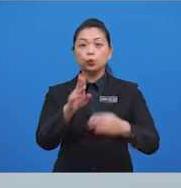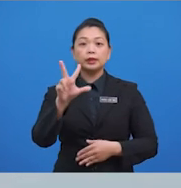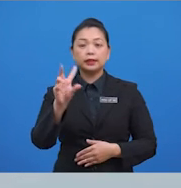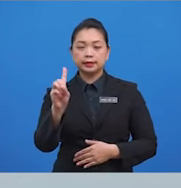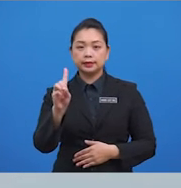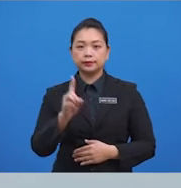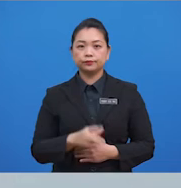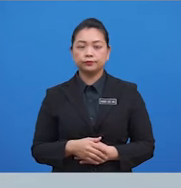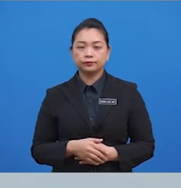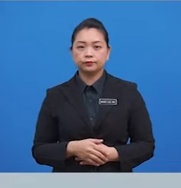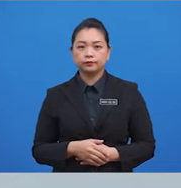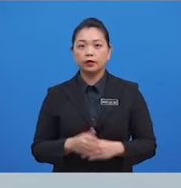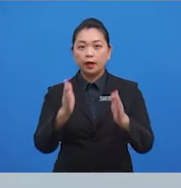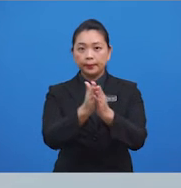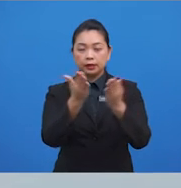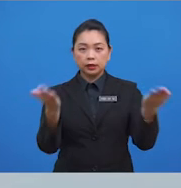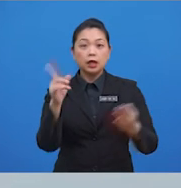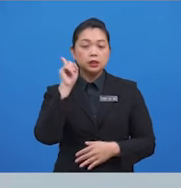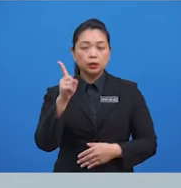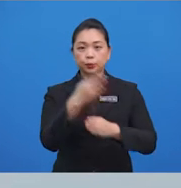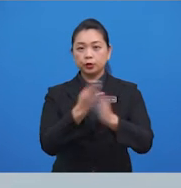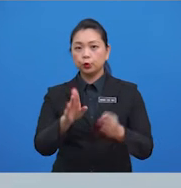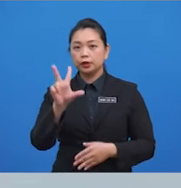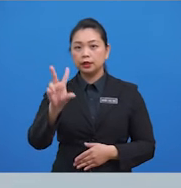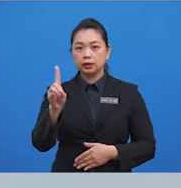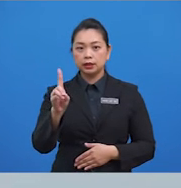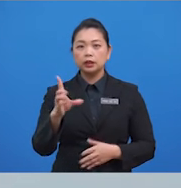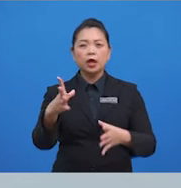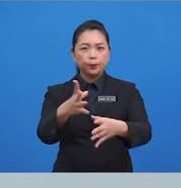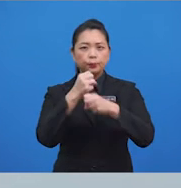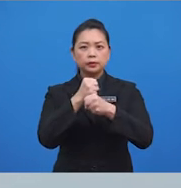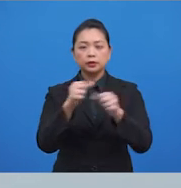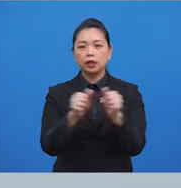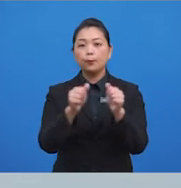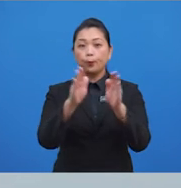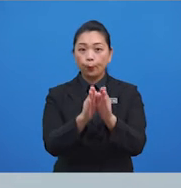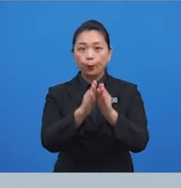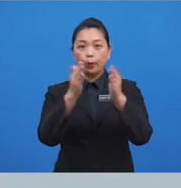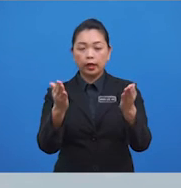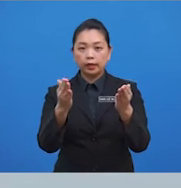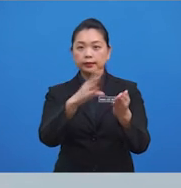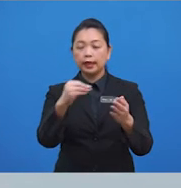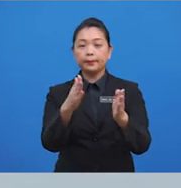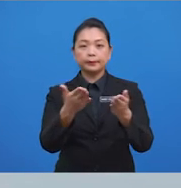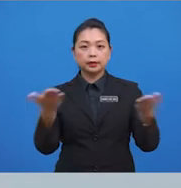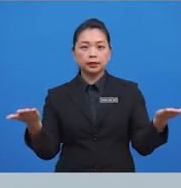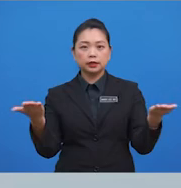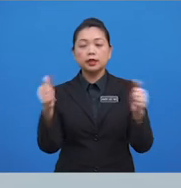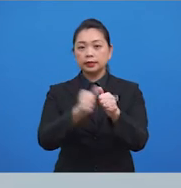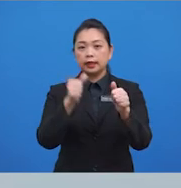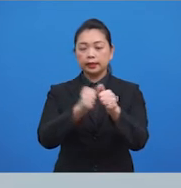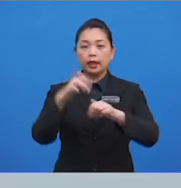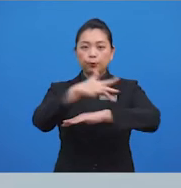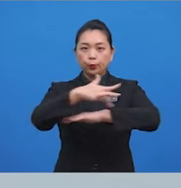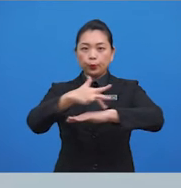tiga dimensi. Bentangan suatu bentuk tiga dimensi diperoleh dengan membuka dan membentangkan